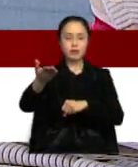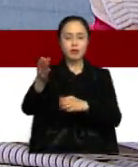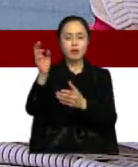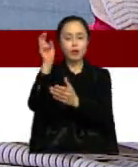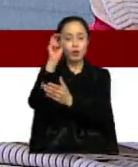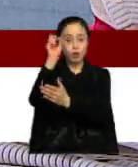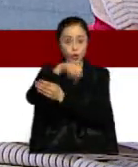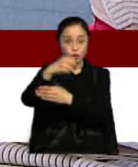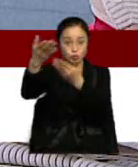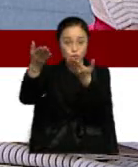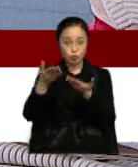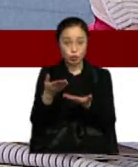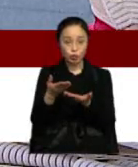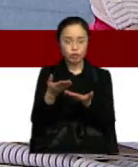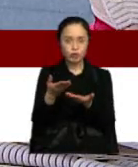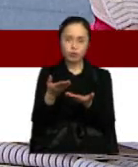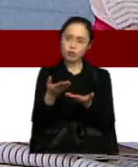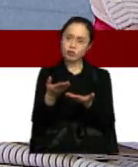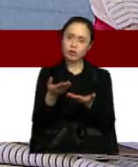했는데